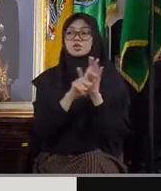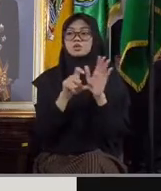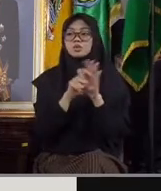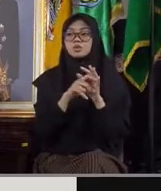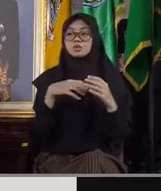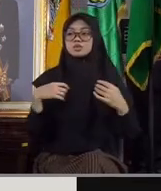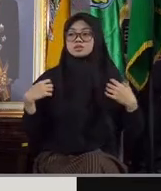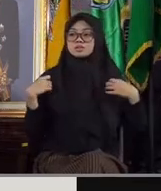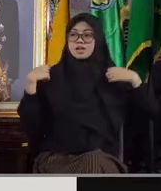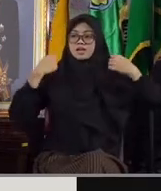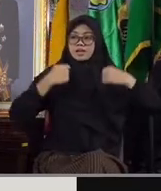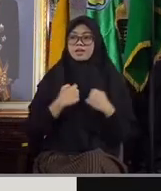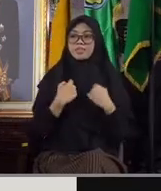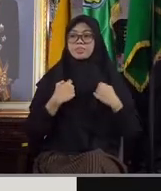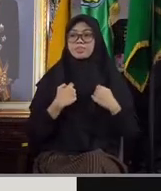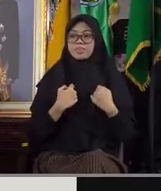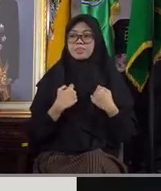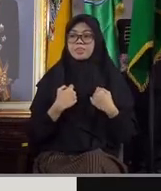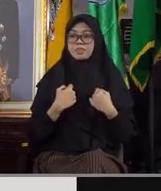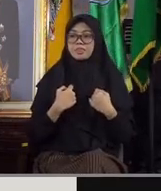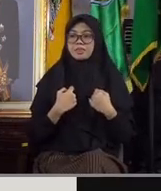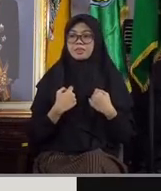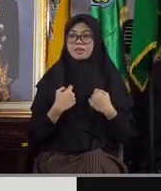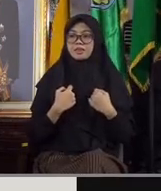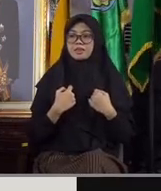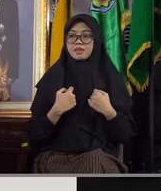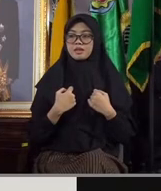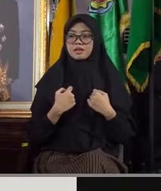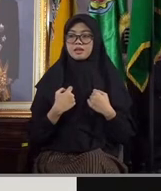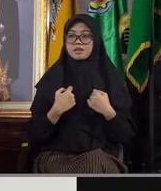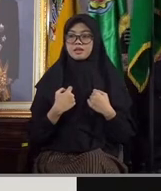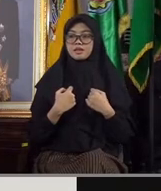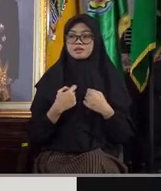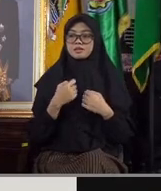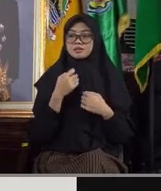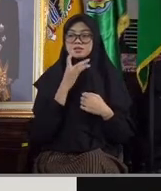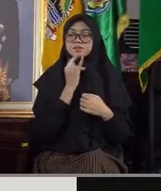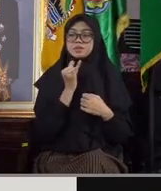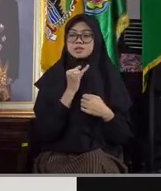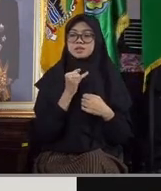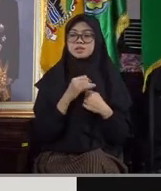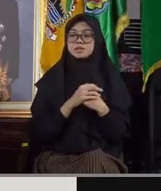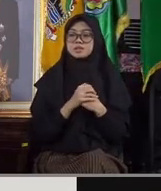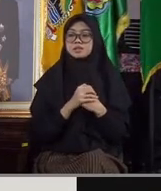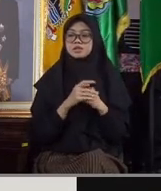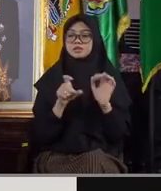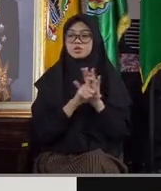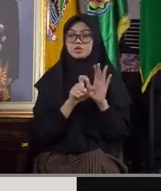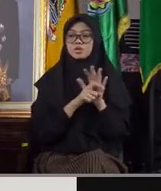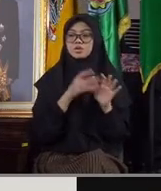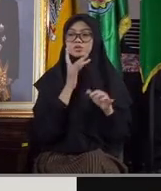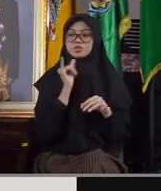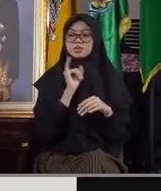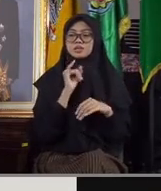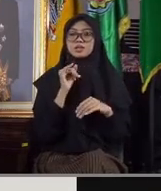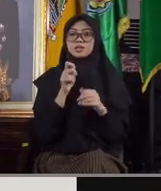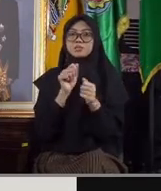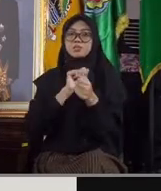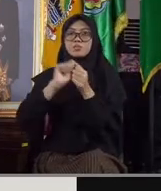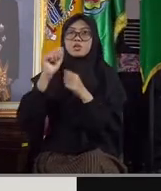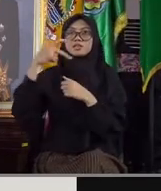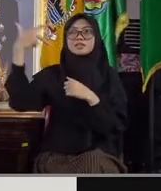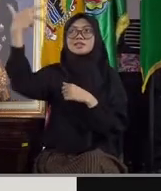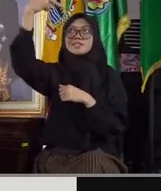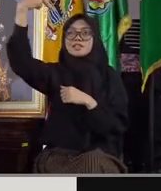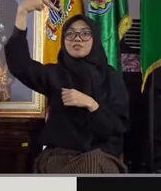satu jaket yang kemudian bisa menyembunyikan kita dari identifikasi wajah. Jadi kayak menghindari CCTV. Terus